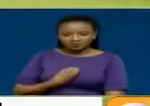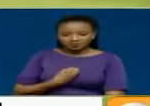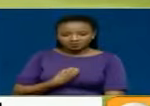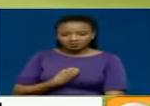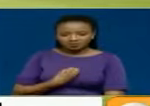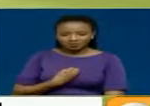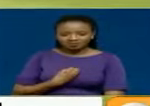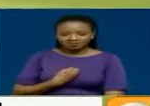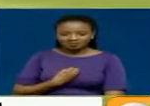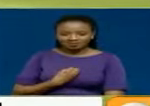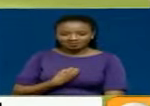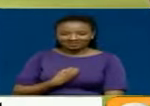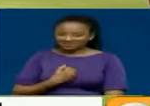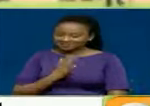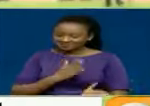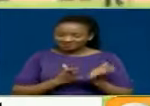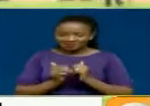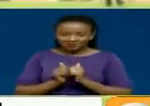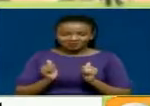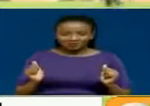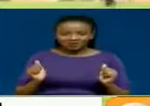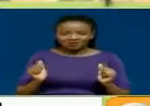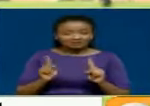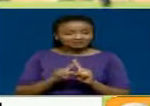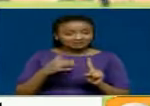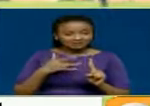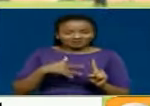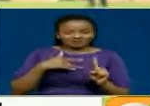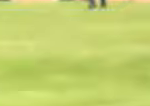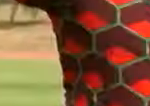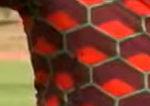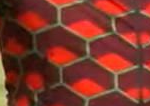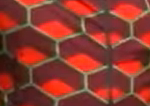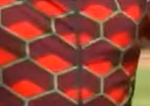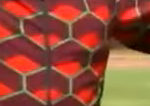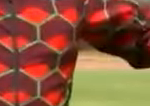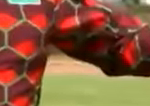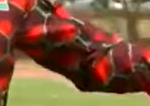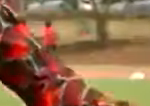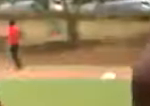Nimetayarisha vizuri. Hata nimesikia, nimejiandaa vizuri.